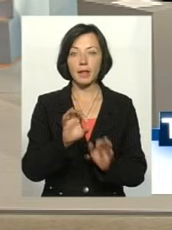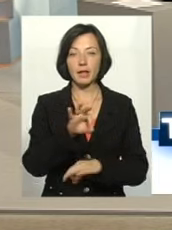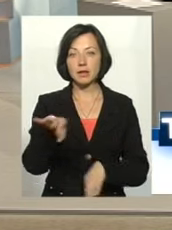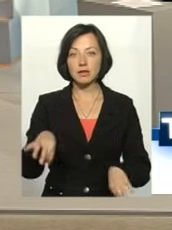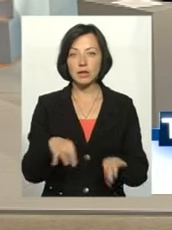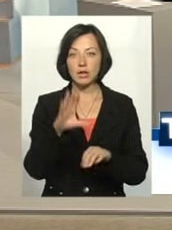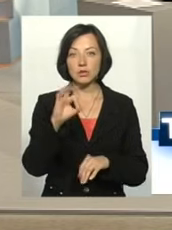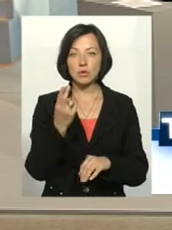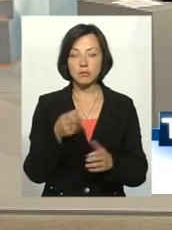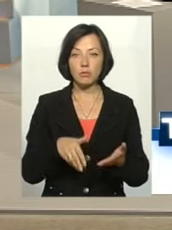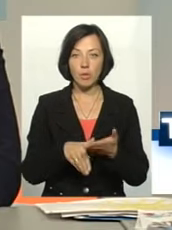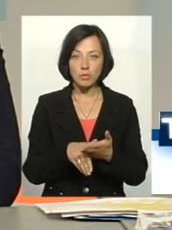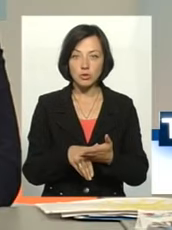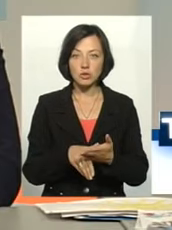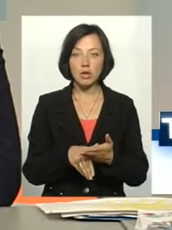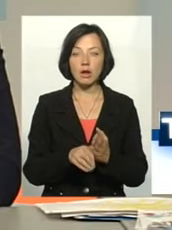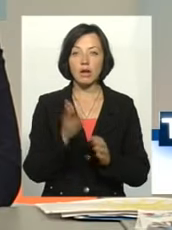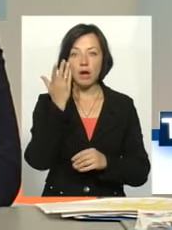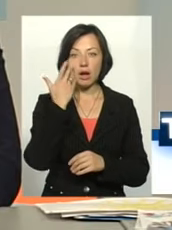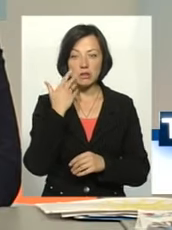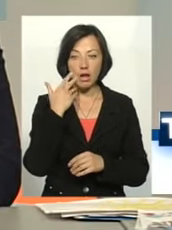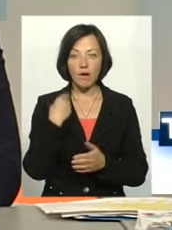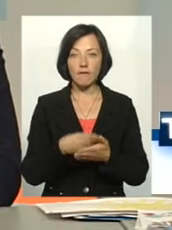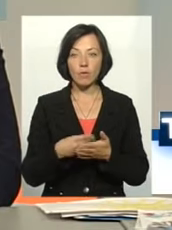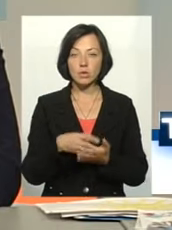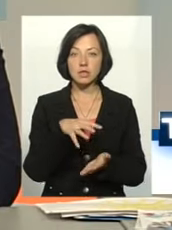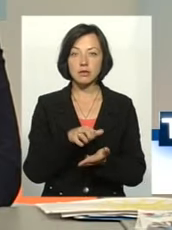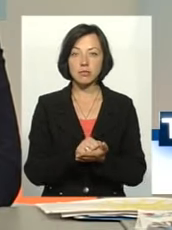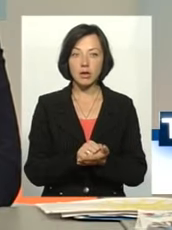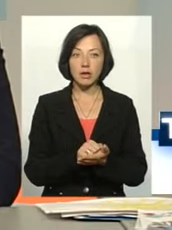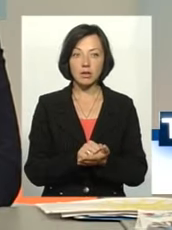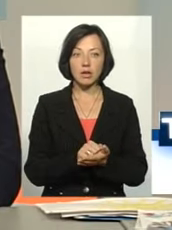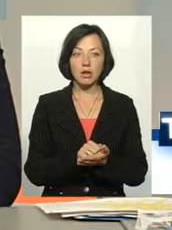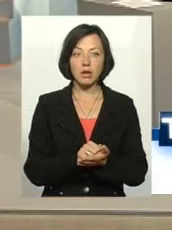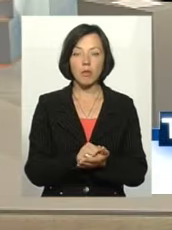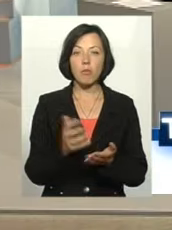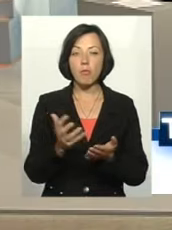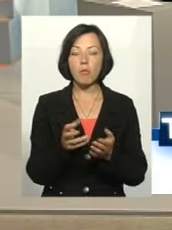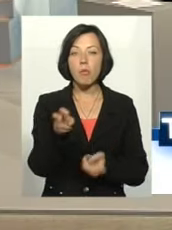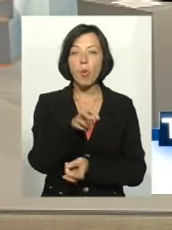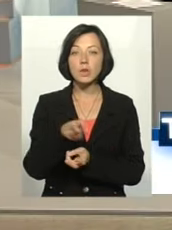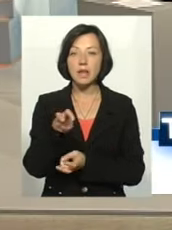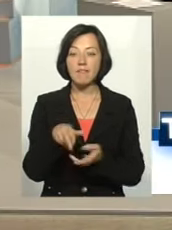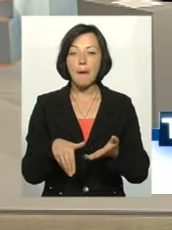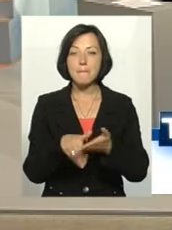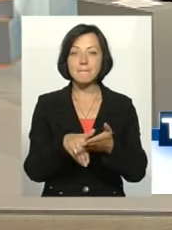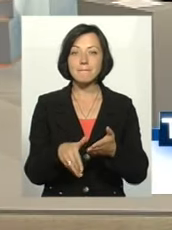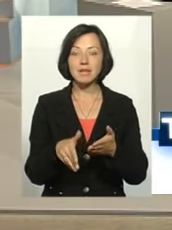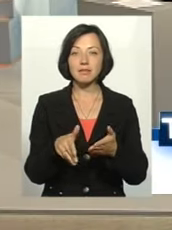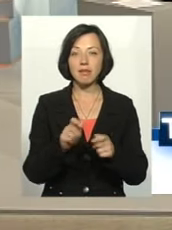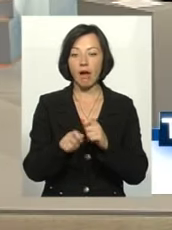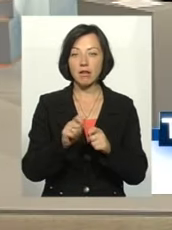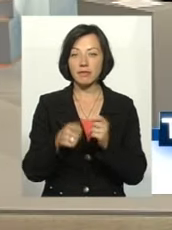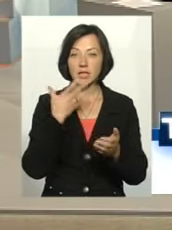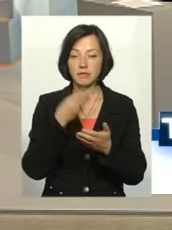социальной помощи, непосредственно когда фонд занимается поиском меценатов для своих проектов, они сразу же будут